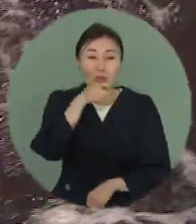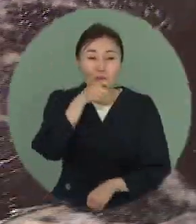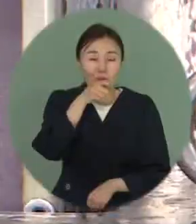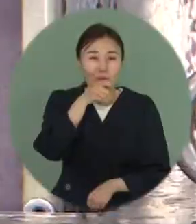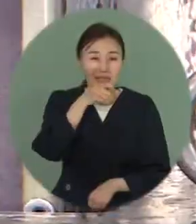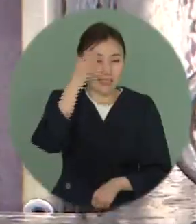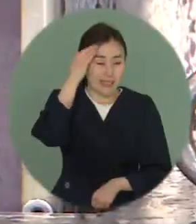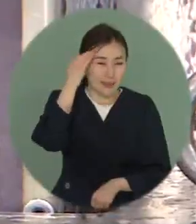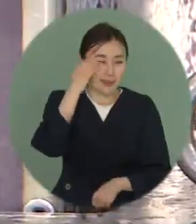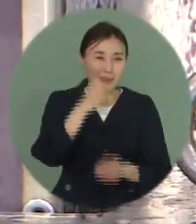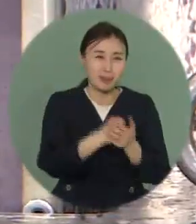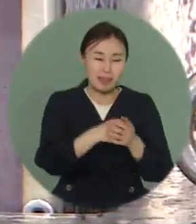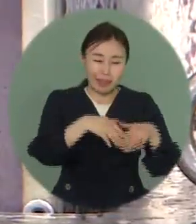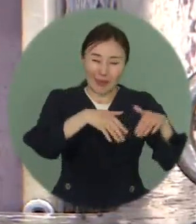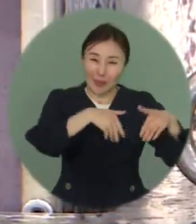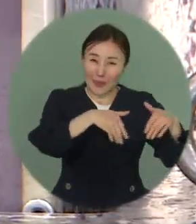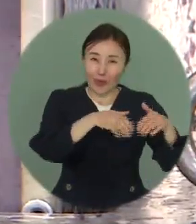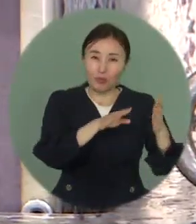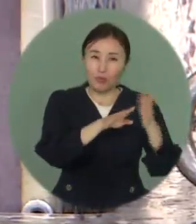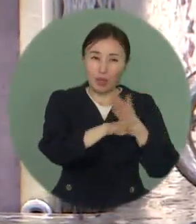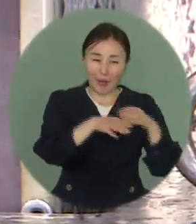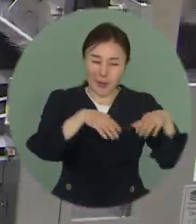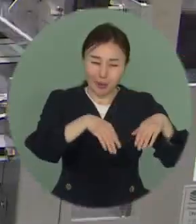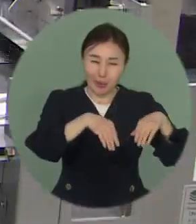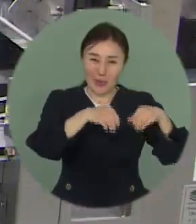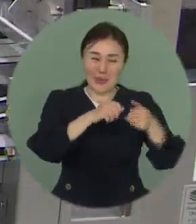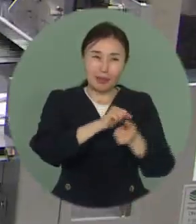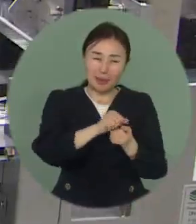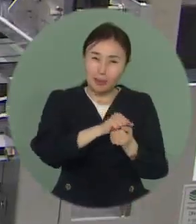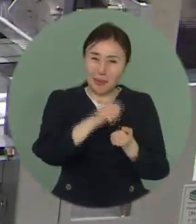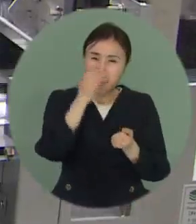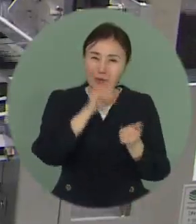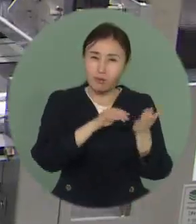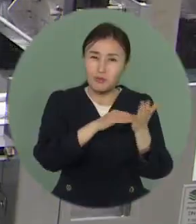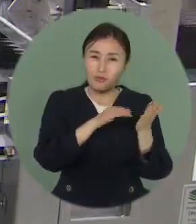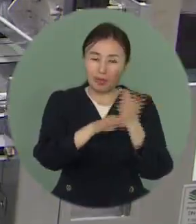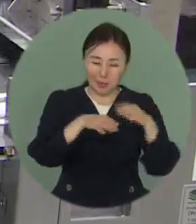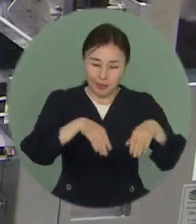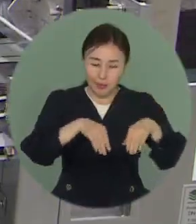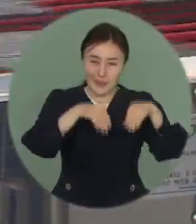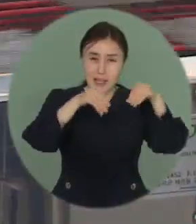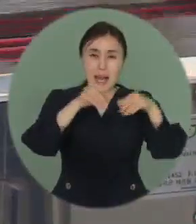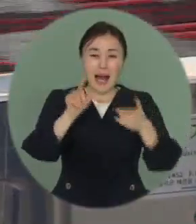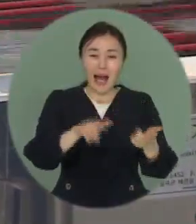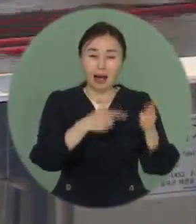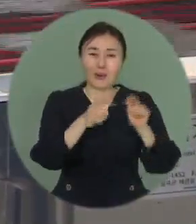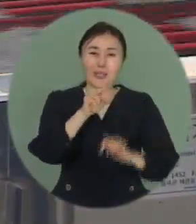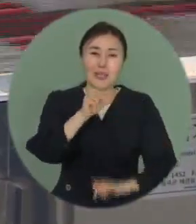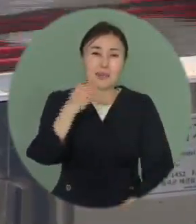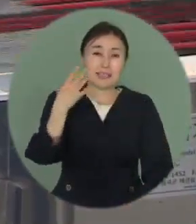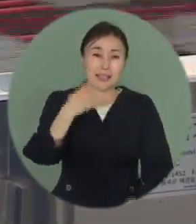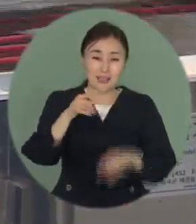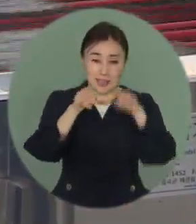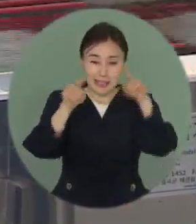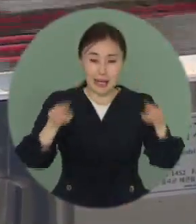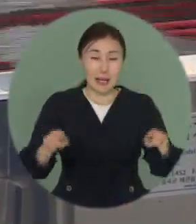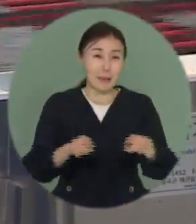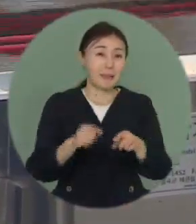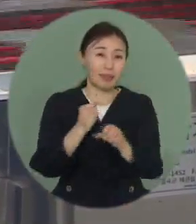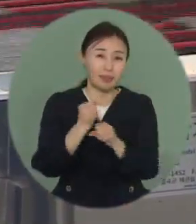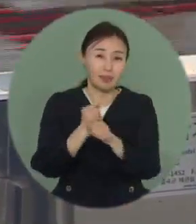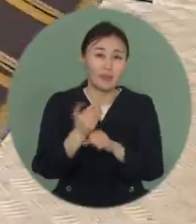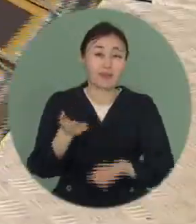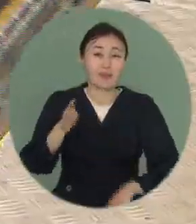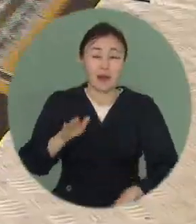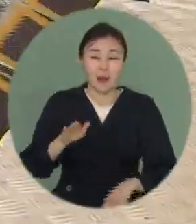절단하고 마른 김을 만드는 자동화 시설을 갖추고 하루 최대 2천 속을 생산할 수 있습니다